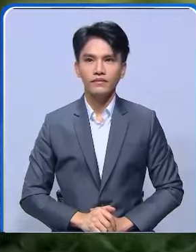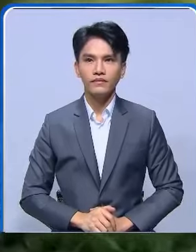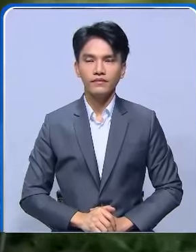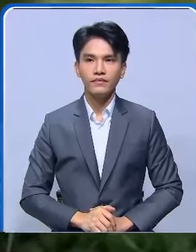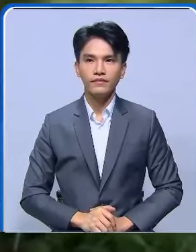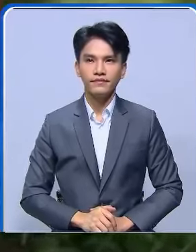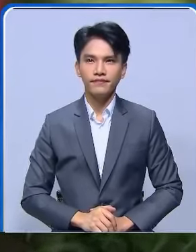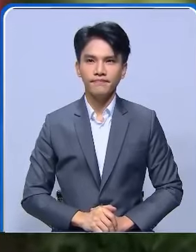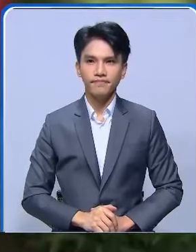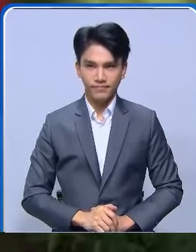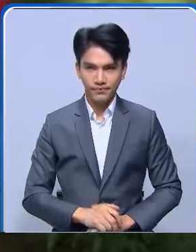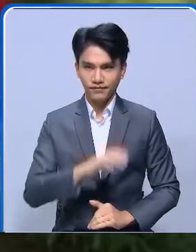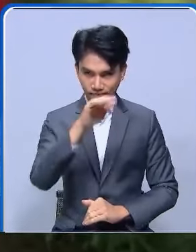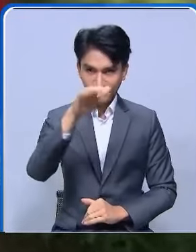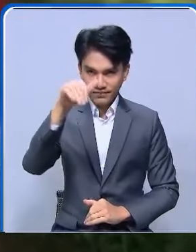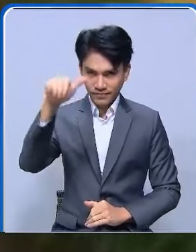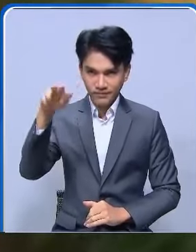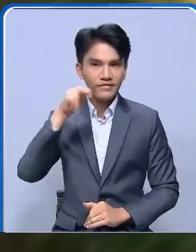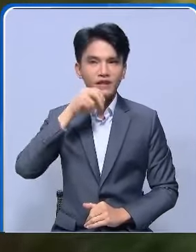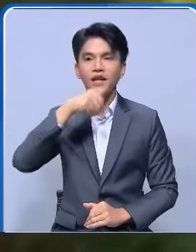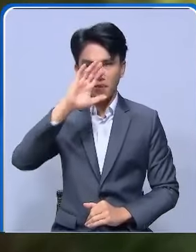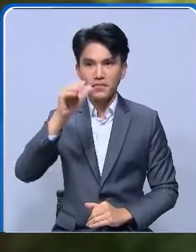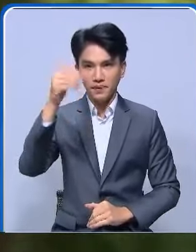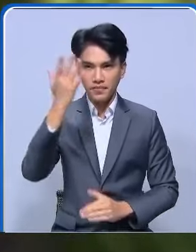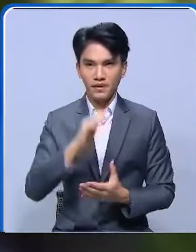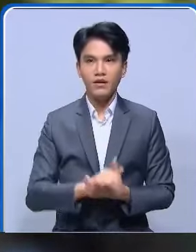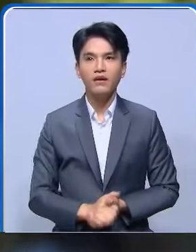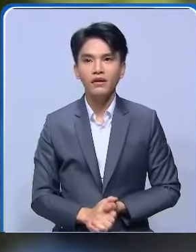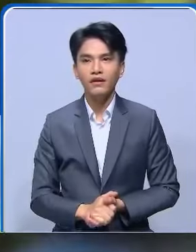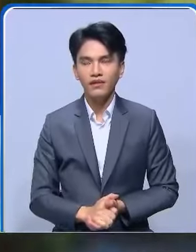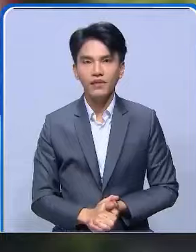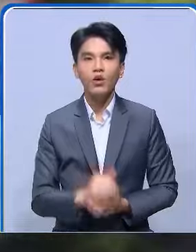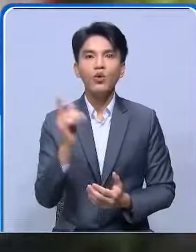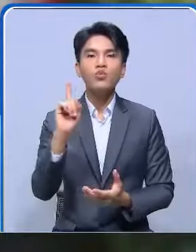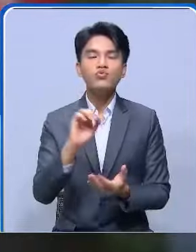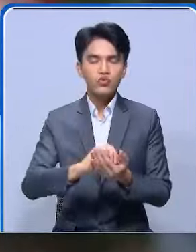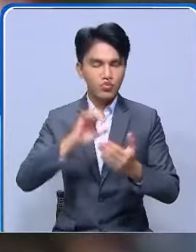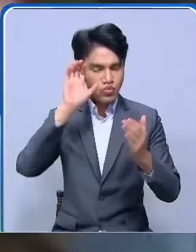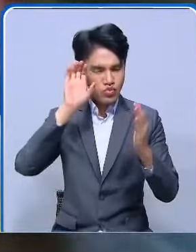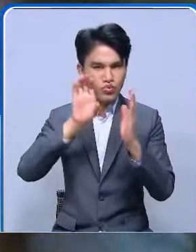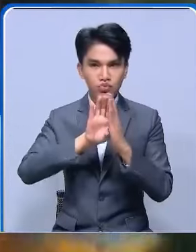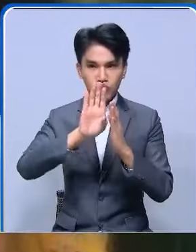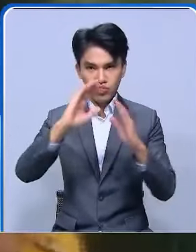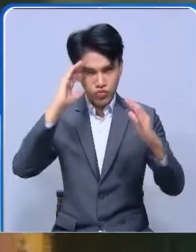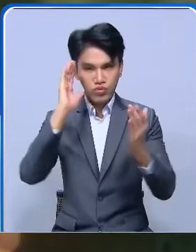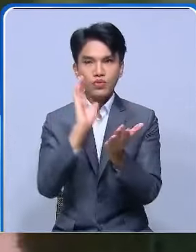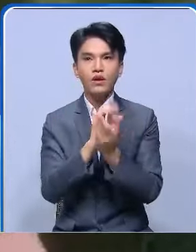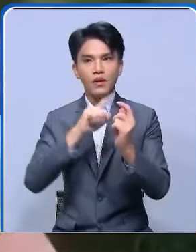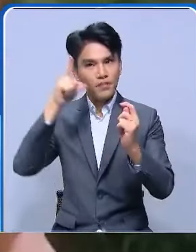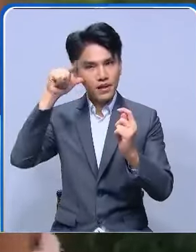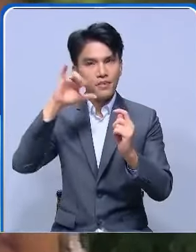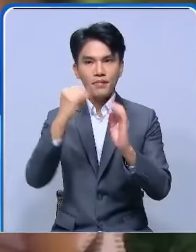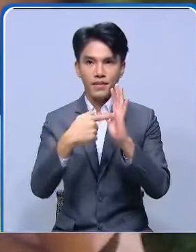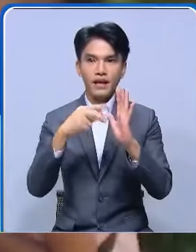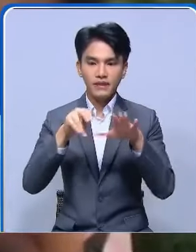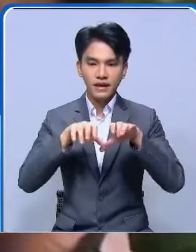อ่ะนะคะมาไปกินน้ำกินท่ากันก่อนนะนะคะนี่ก็คือเป็นภาพที่ตำรวจสภ.แม่จันคุมตัวแรง